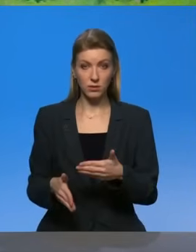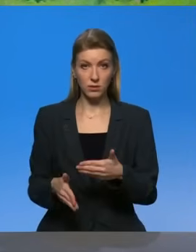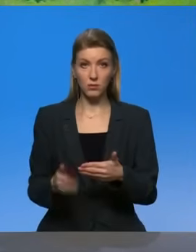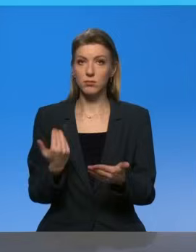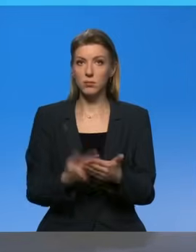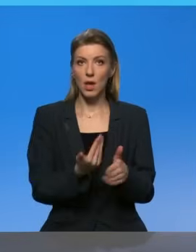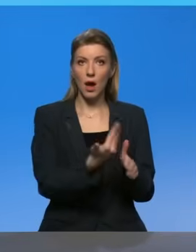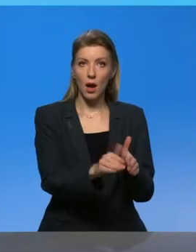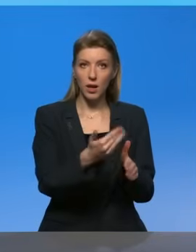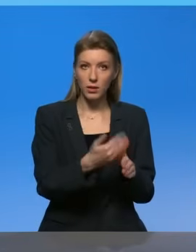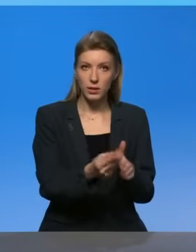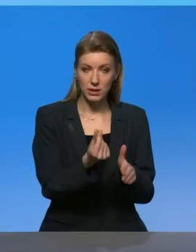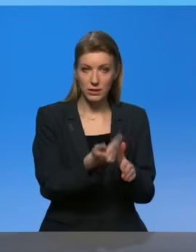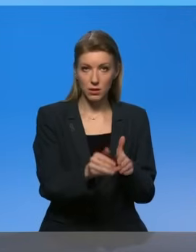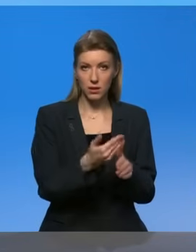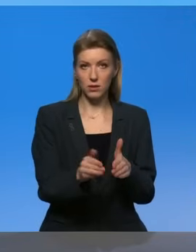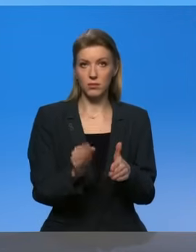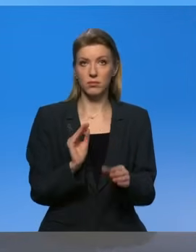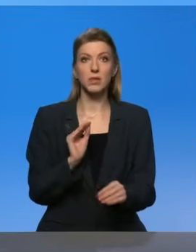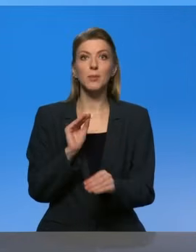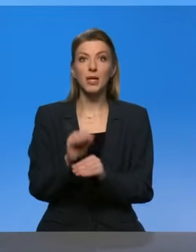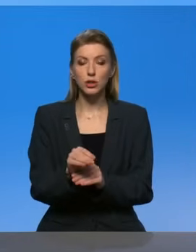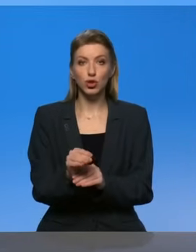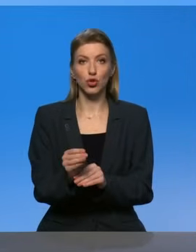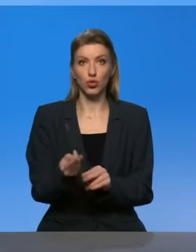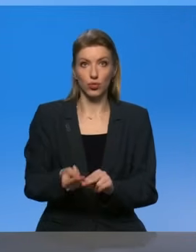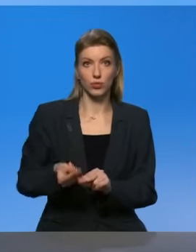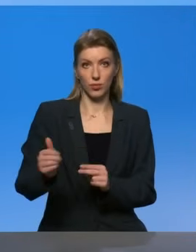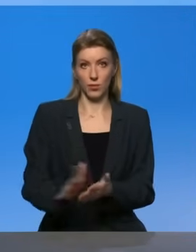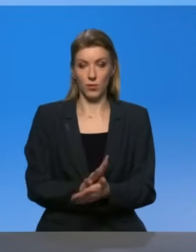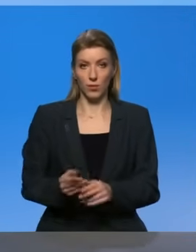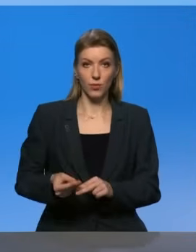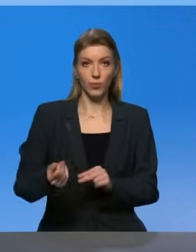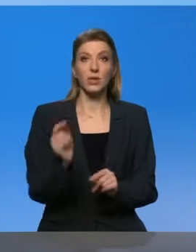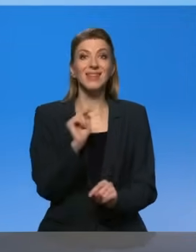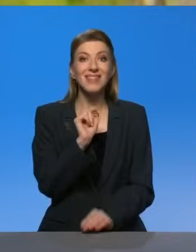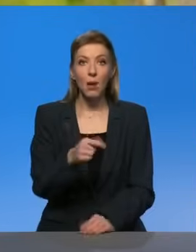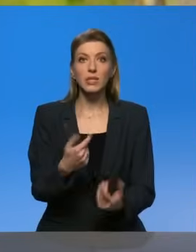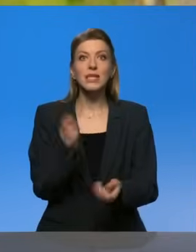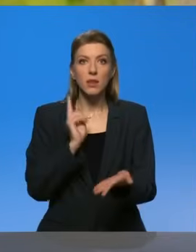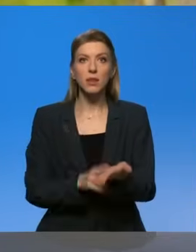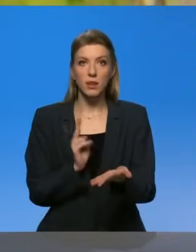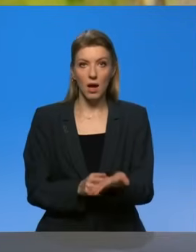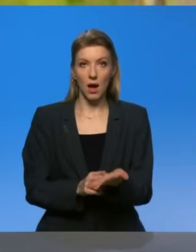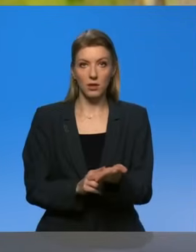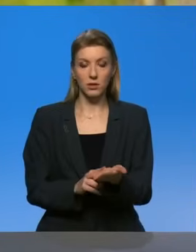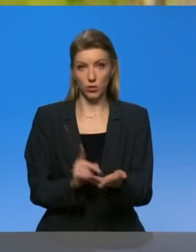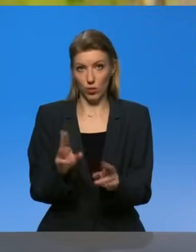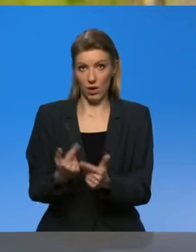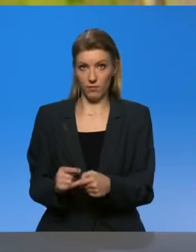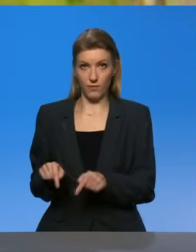кредитам и дополнительную безвозмездную материальную помощь оказать там, где доказано, вот как в данном случае,